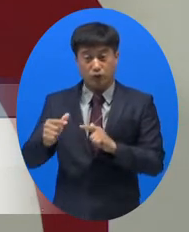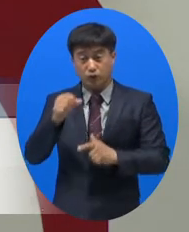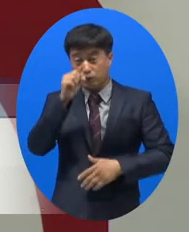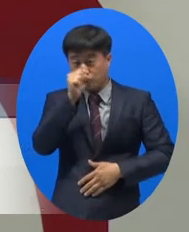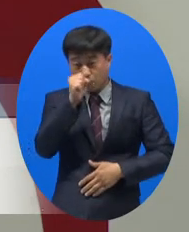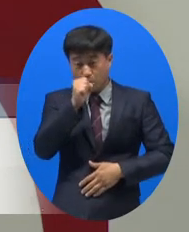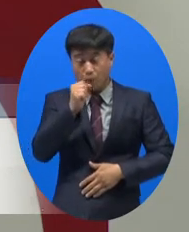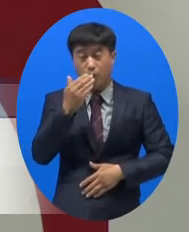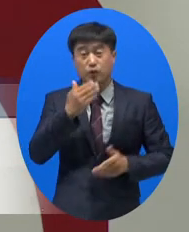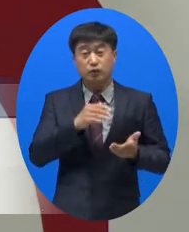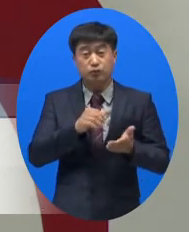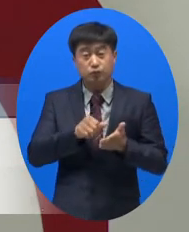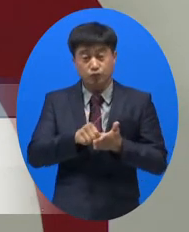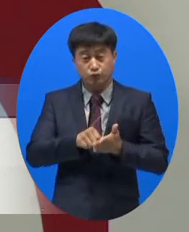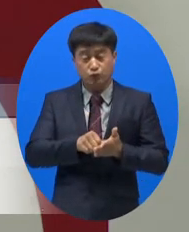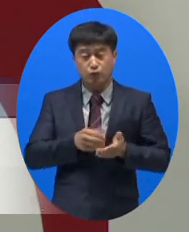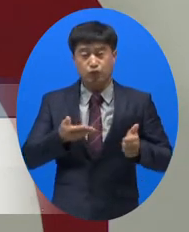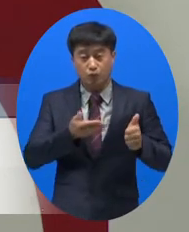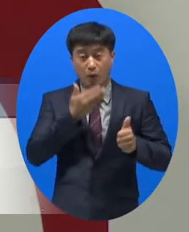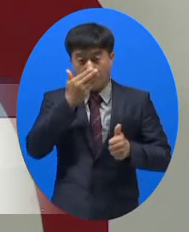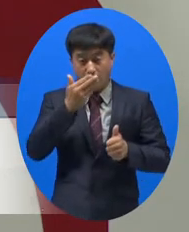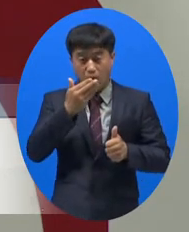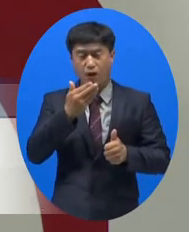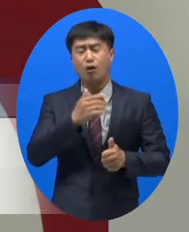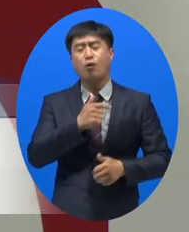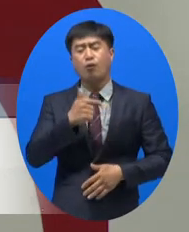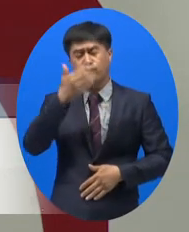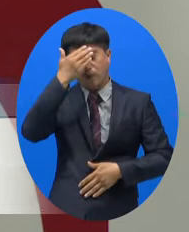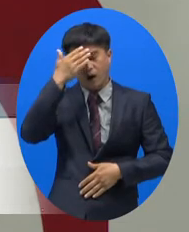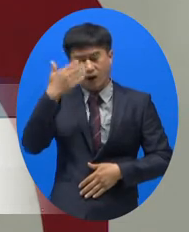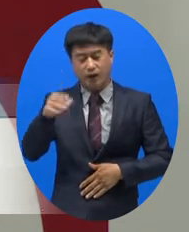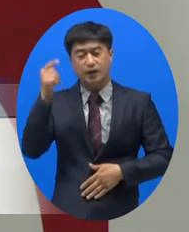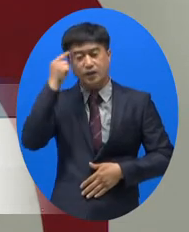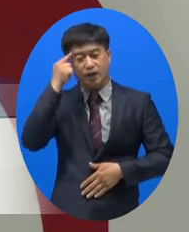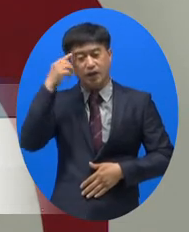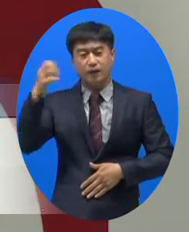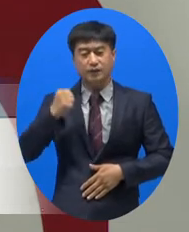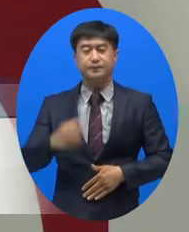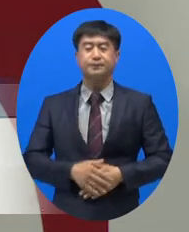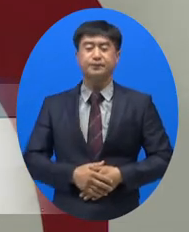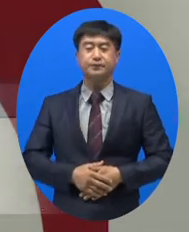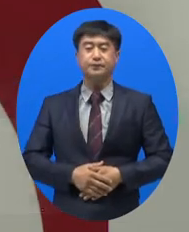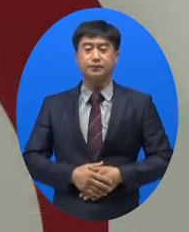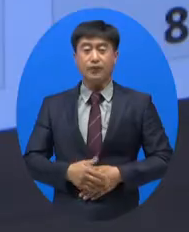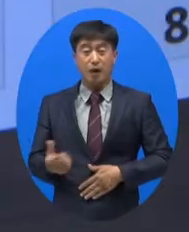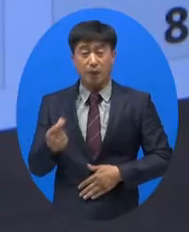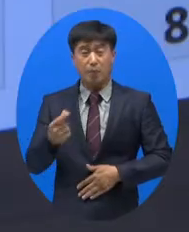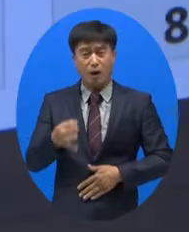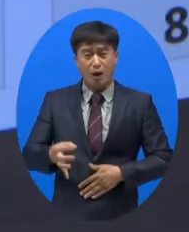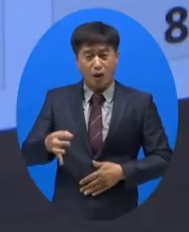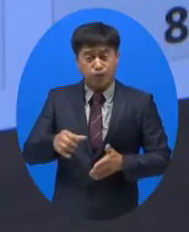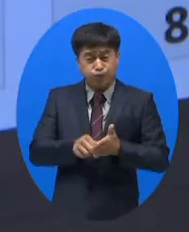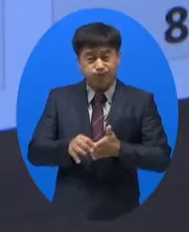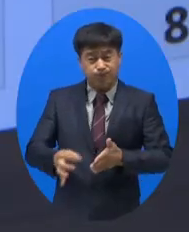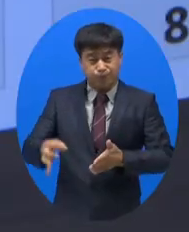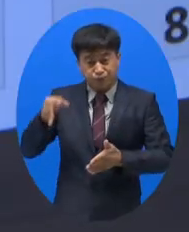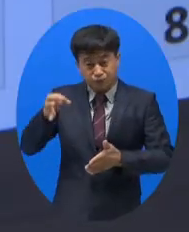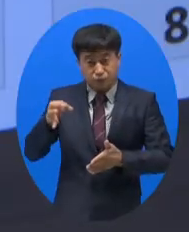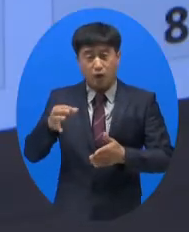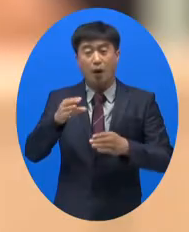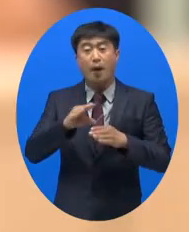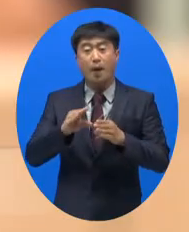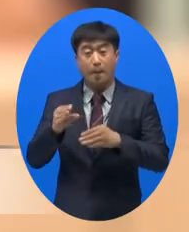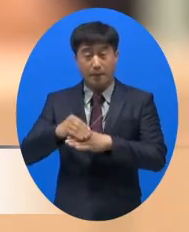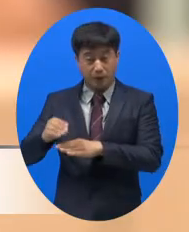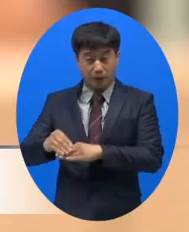여러 가지 질 좋은 식재료들을 공급할 수 있게 되어서 너무나도 다행이라고 생각을 하고 있고요. 빠르게 오르는 물가